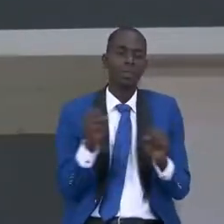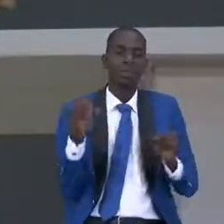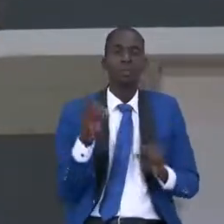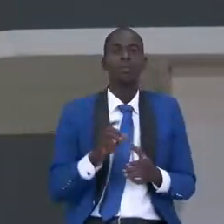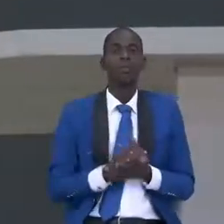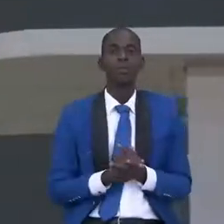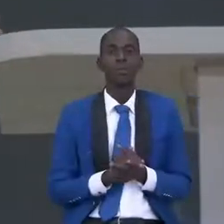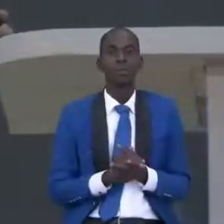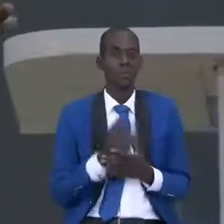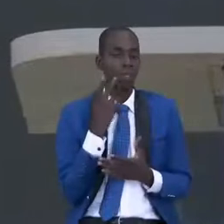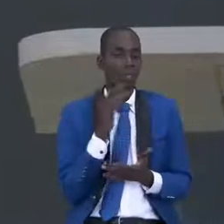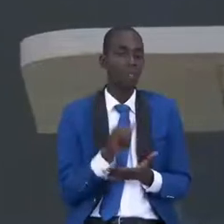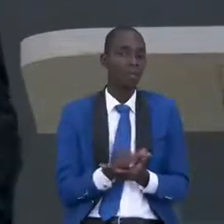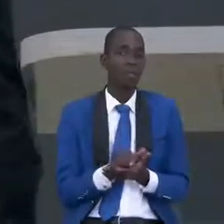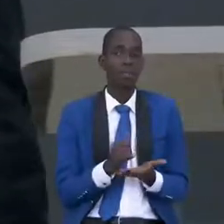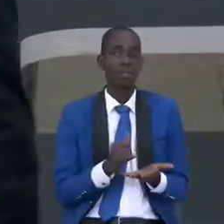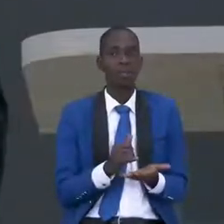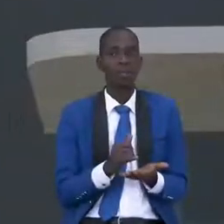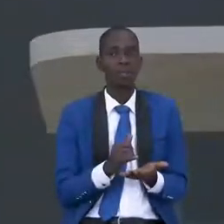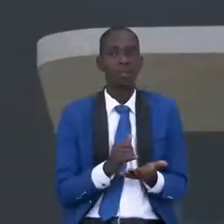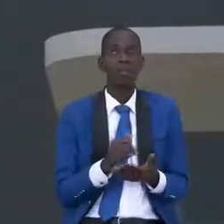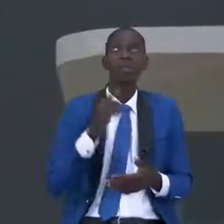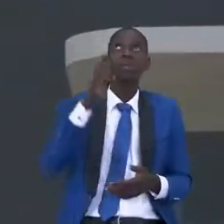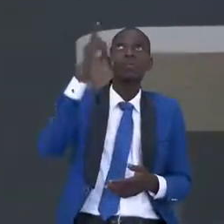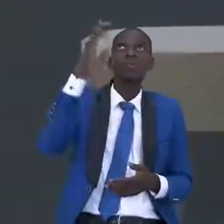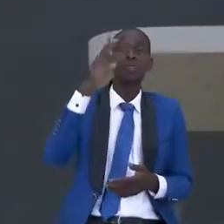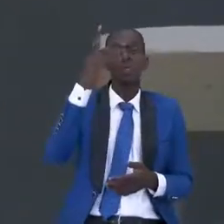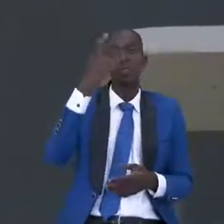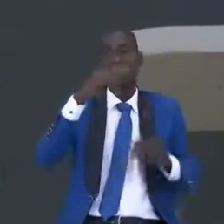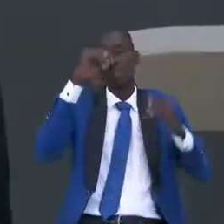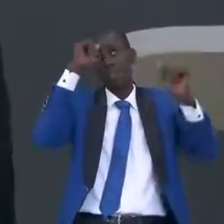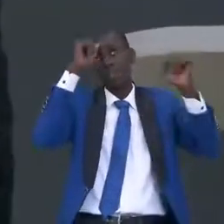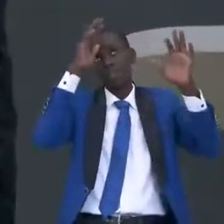Vous voyez cela? Dieu le Père